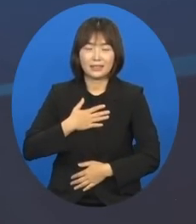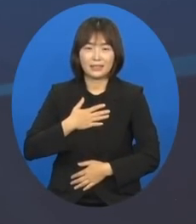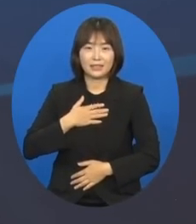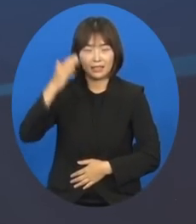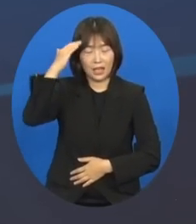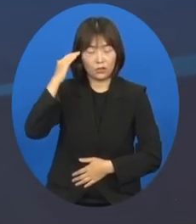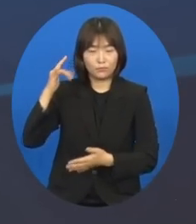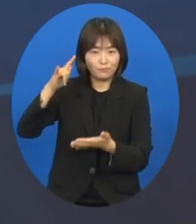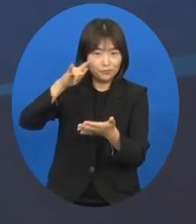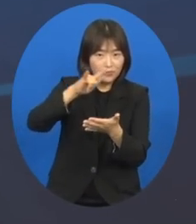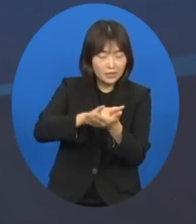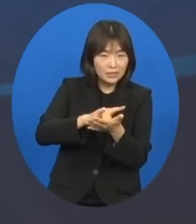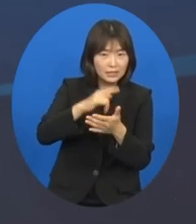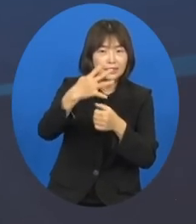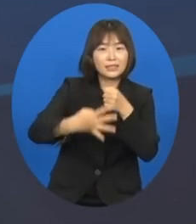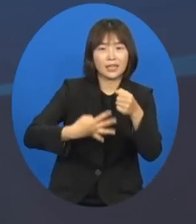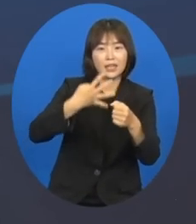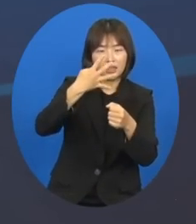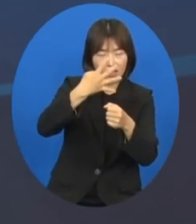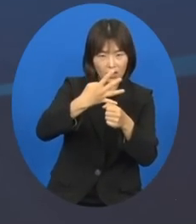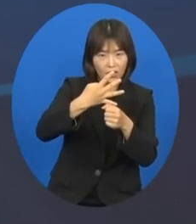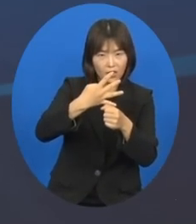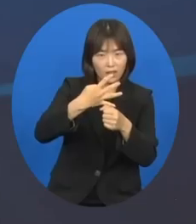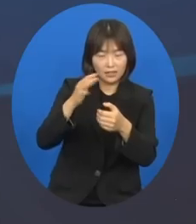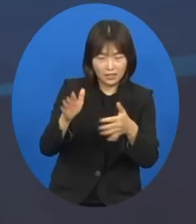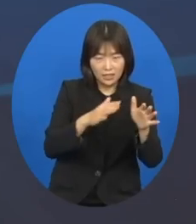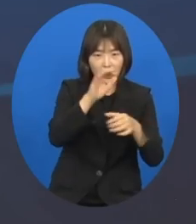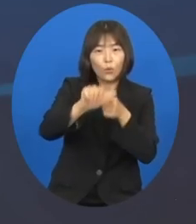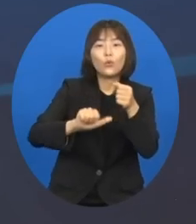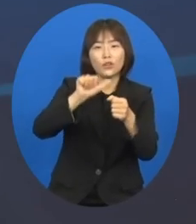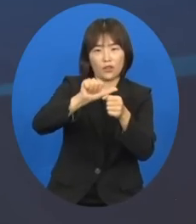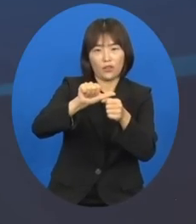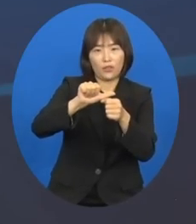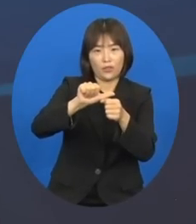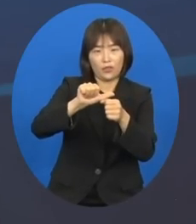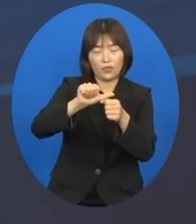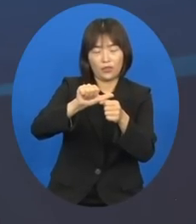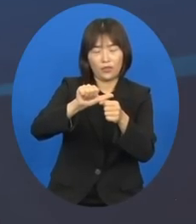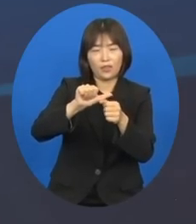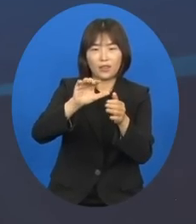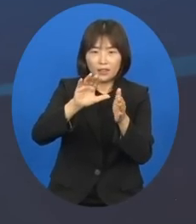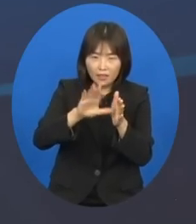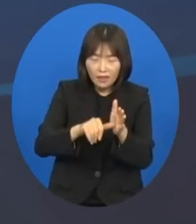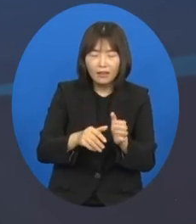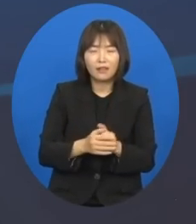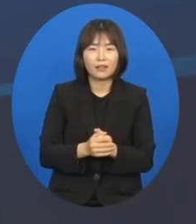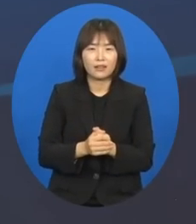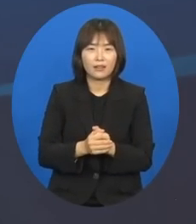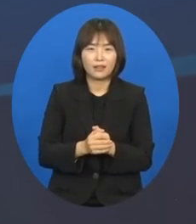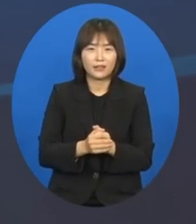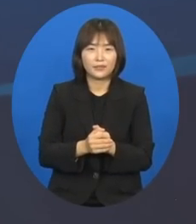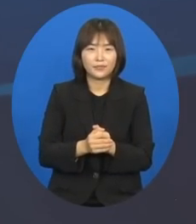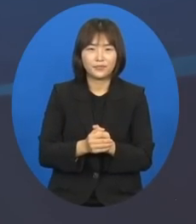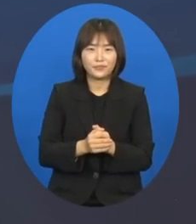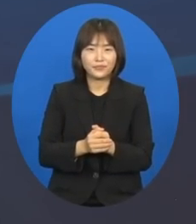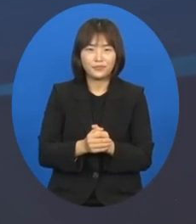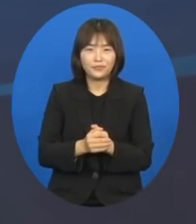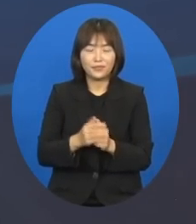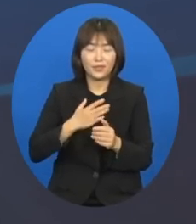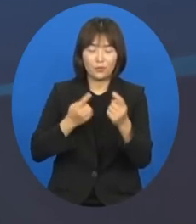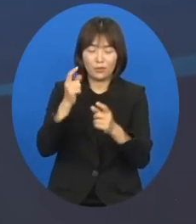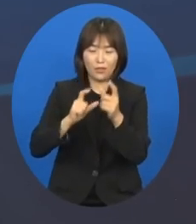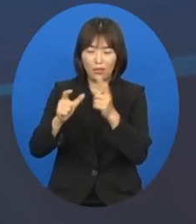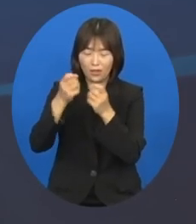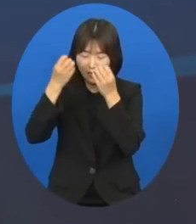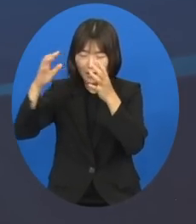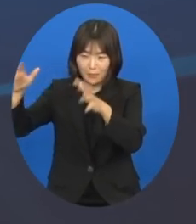만 4년이 지나고 이제 5년차가 되는데 새바람을 일으키기도 전에 새바람이 일으키시는 분이 오셔서